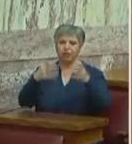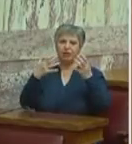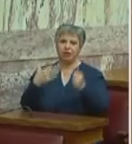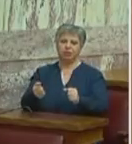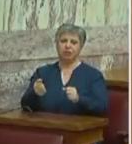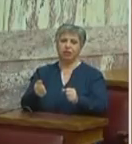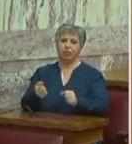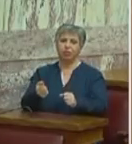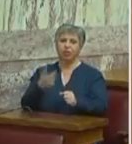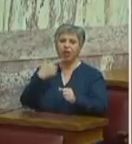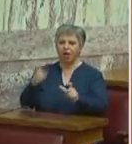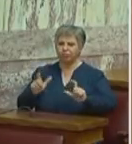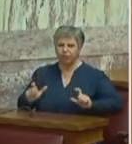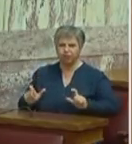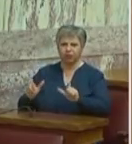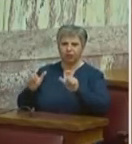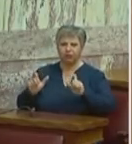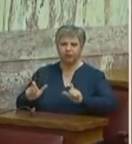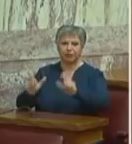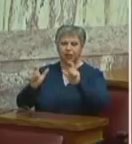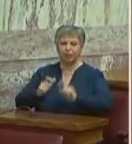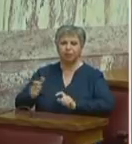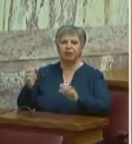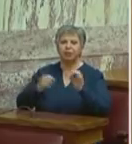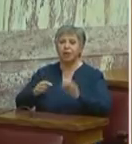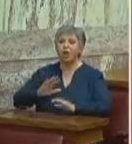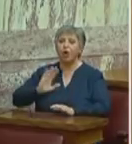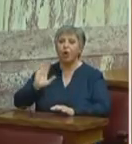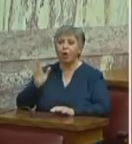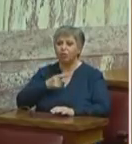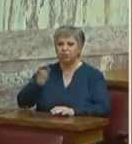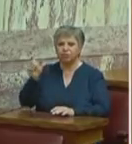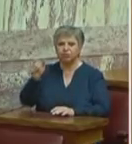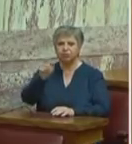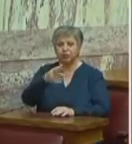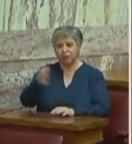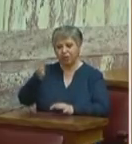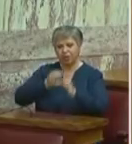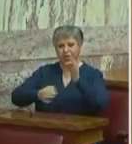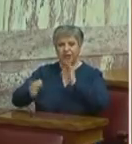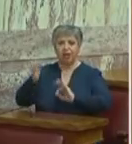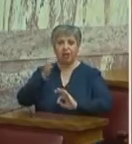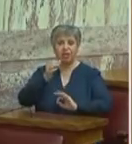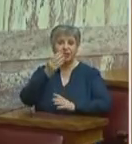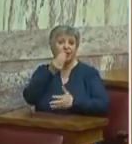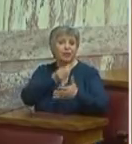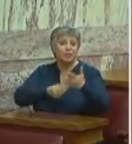απέναντι στον αμοραλισμό και τον κινησμό σε κάθε του έκφανση. Και το ισχυρότερο